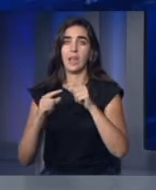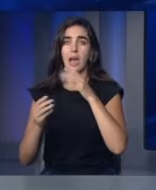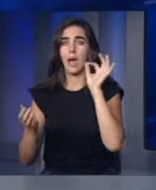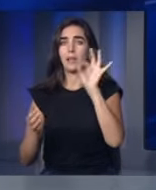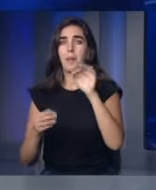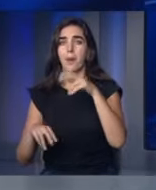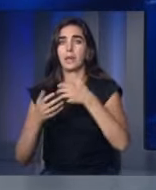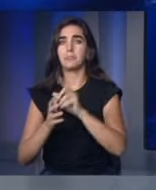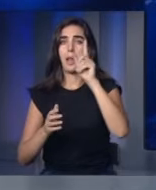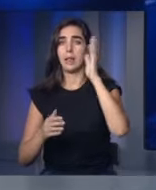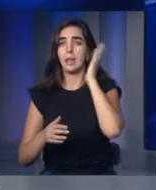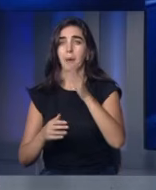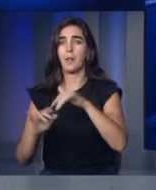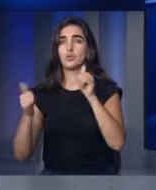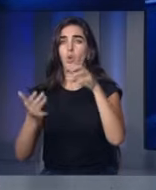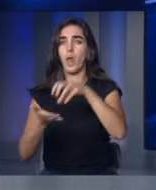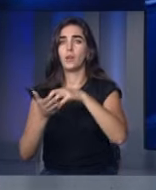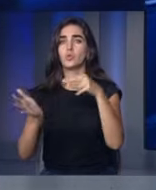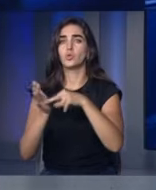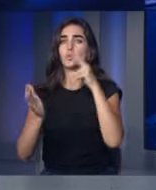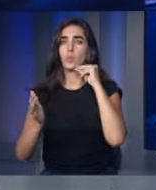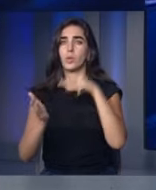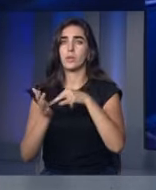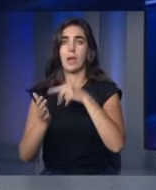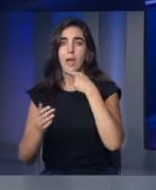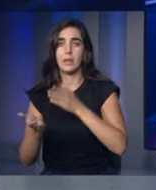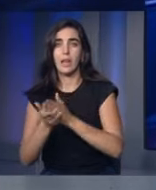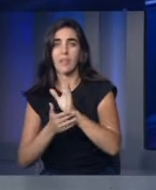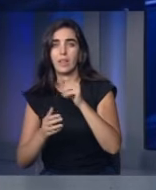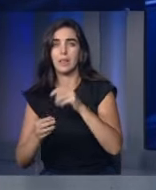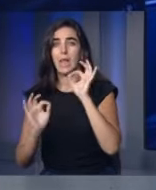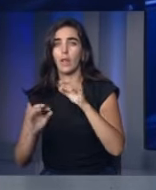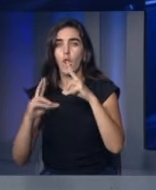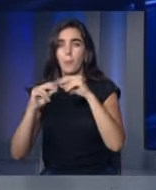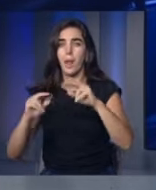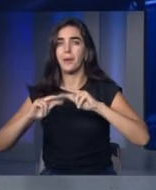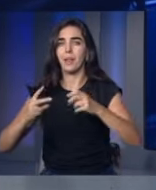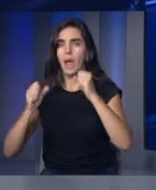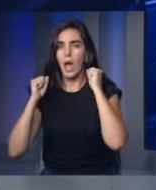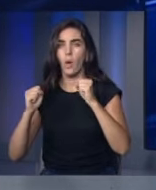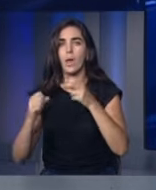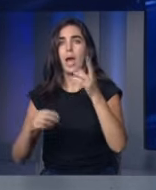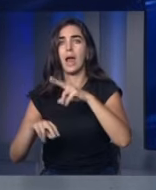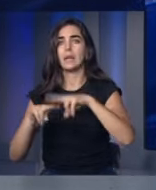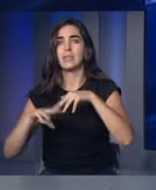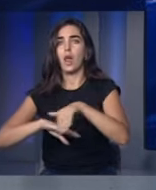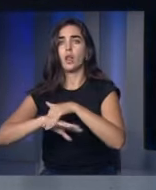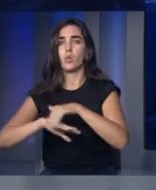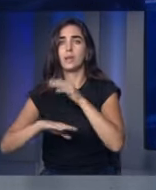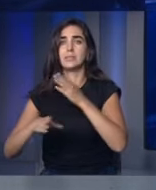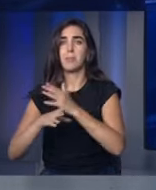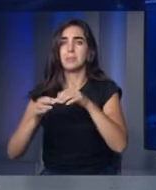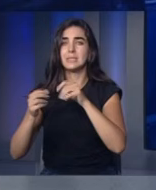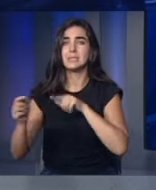بضرب مجدل شمس ويرفض نفي المقاومة لما حصل، تأكيد لبناني للرد العنيف على أي عدوان إسرائيلي،